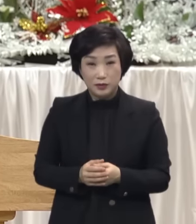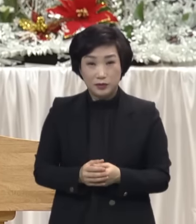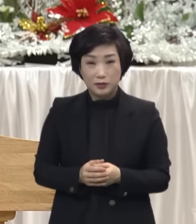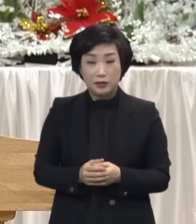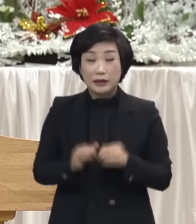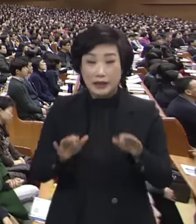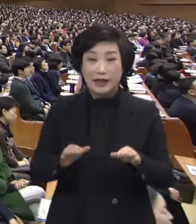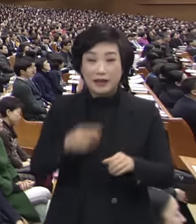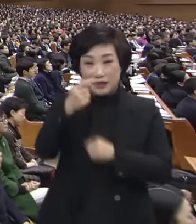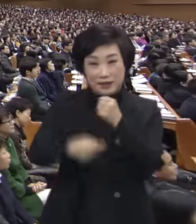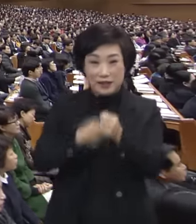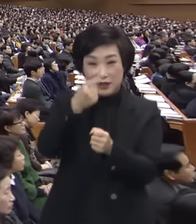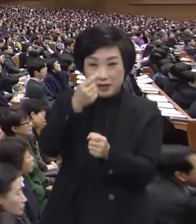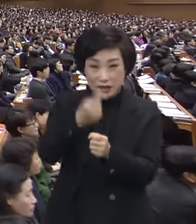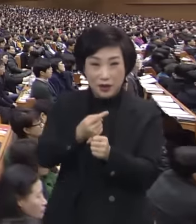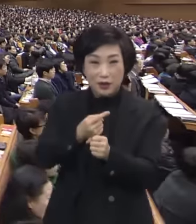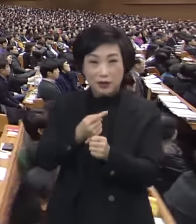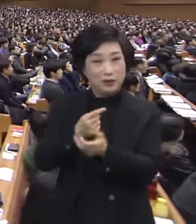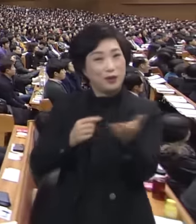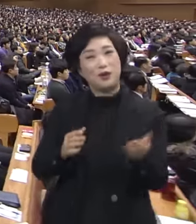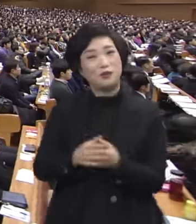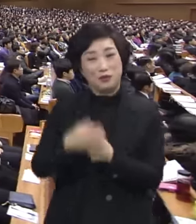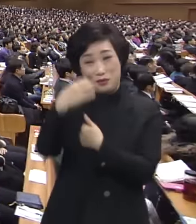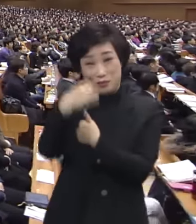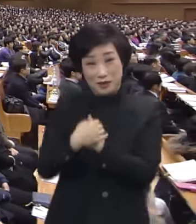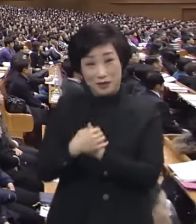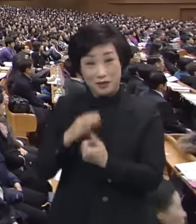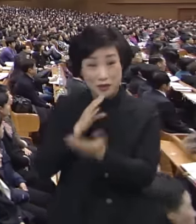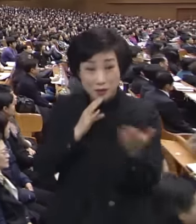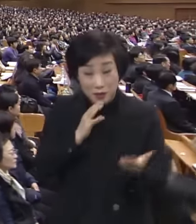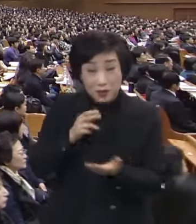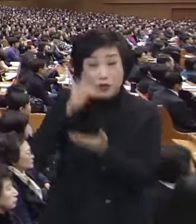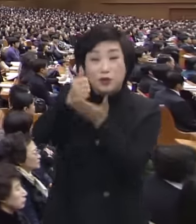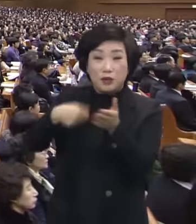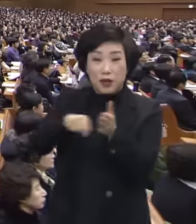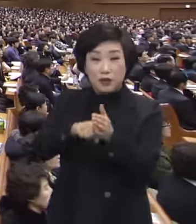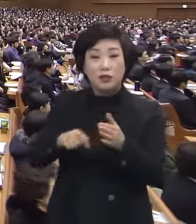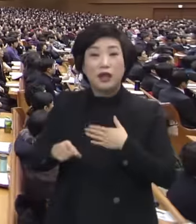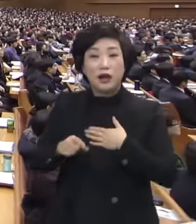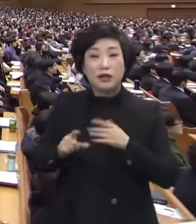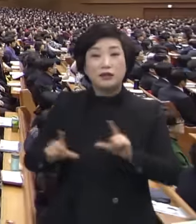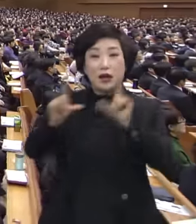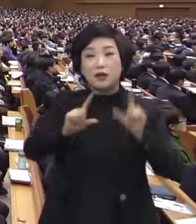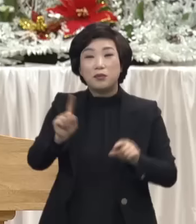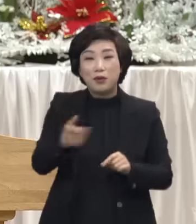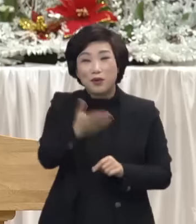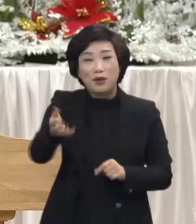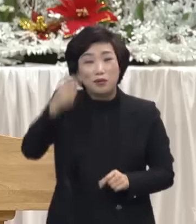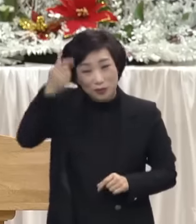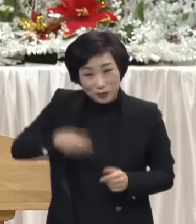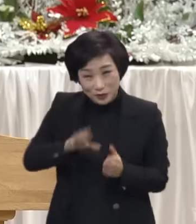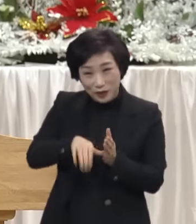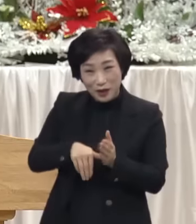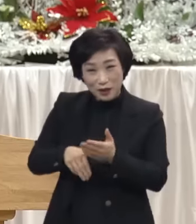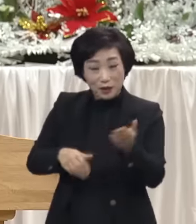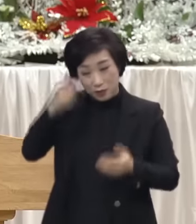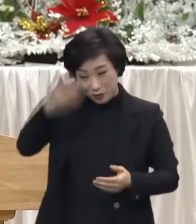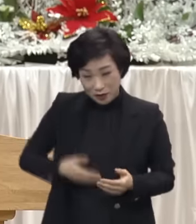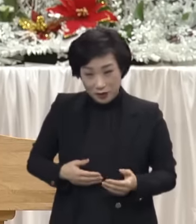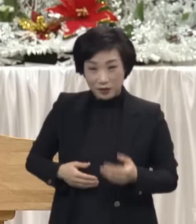우리 한해라고는 탈란트 주를 위해 어떻게 사용했느냐고 물으면 어떻게